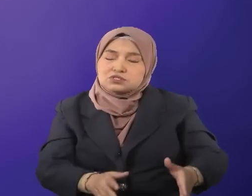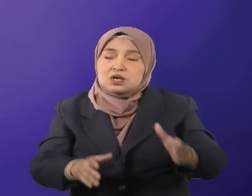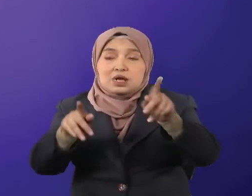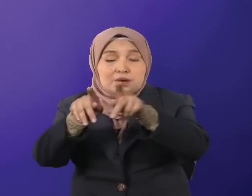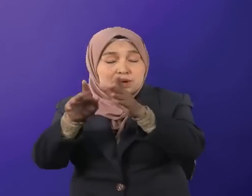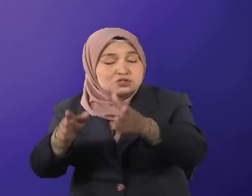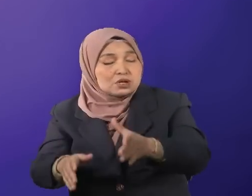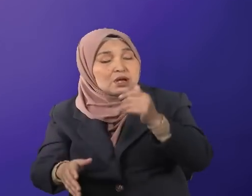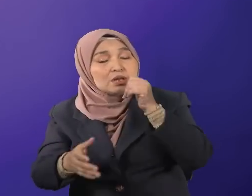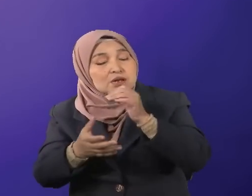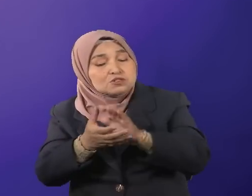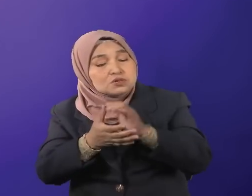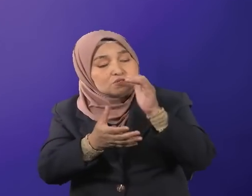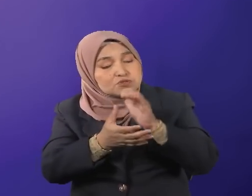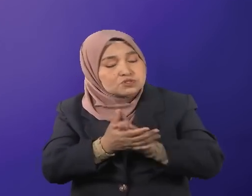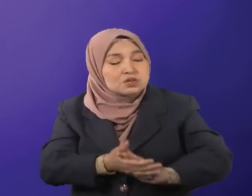مطهرة